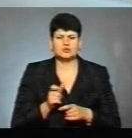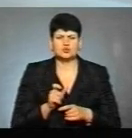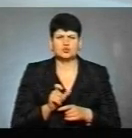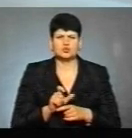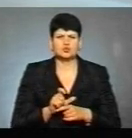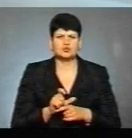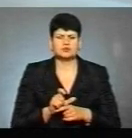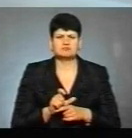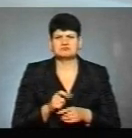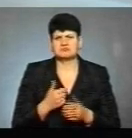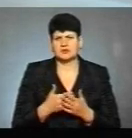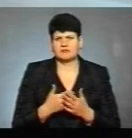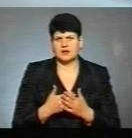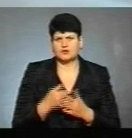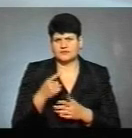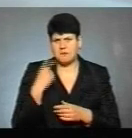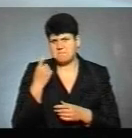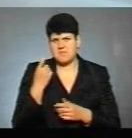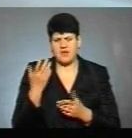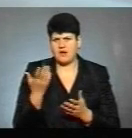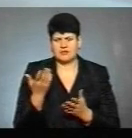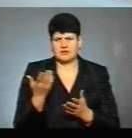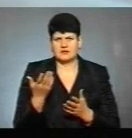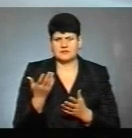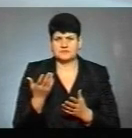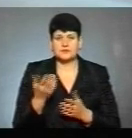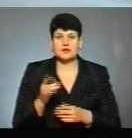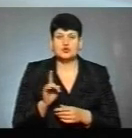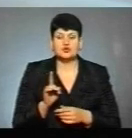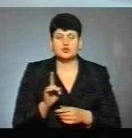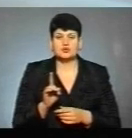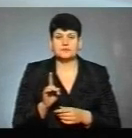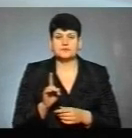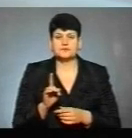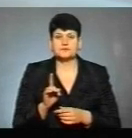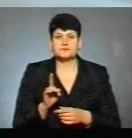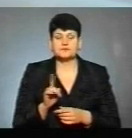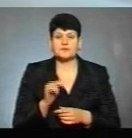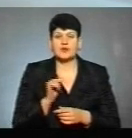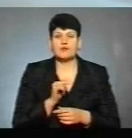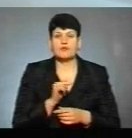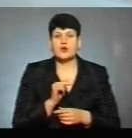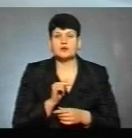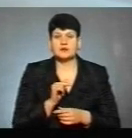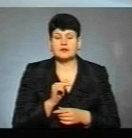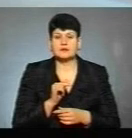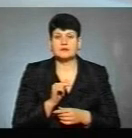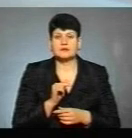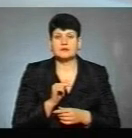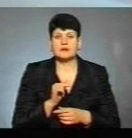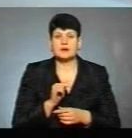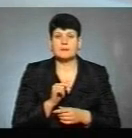така, здавалося, що вона якась п'яна чи що, але що вона, що її,